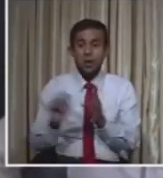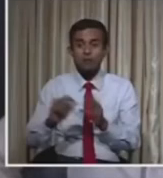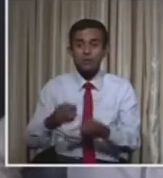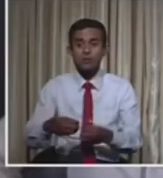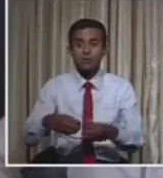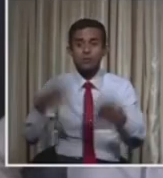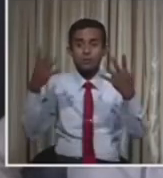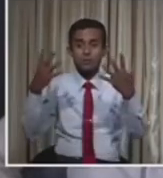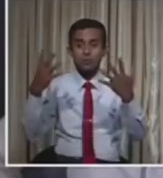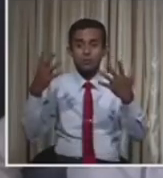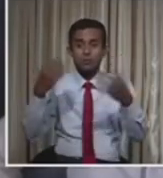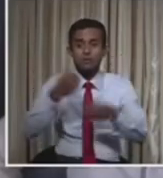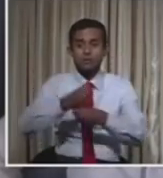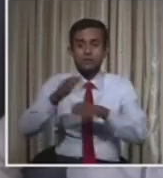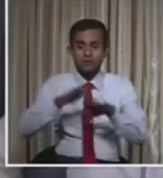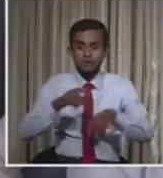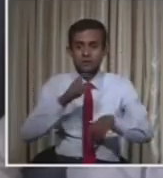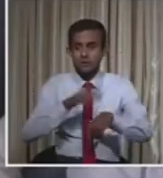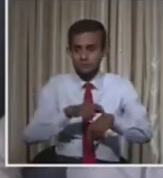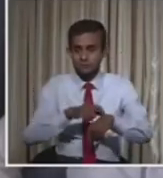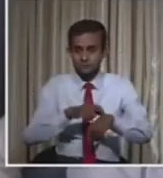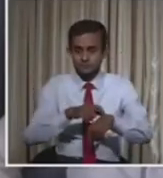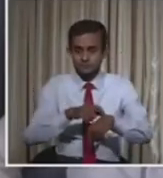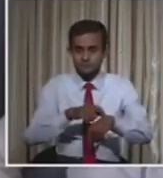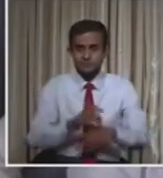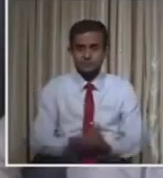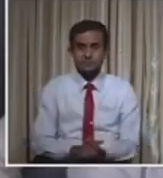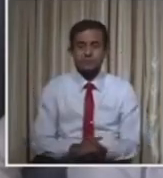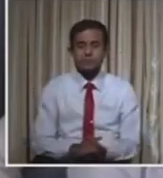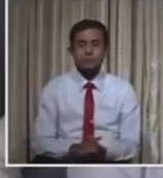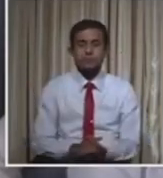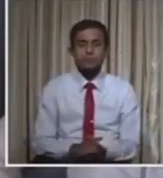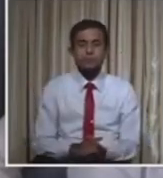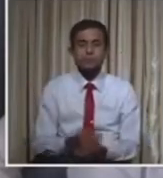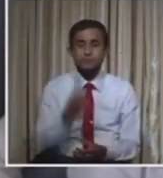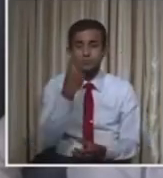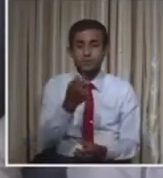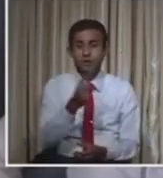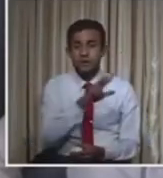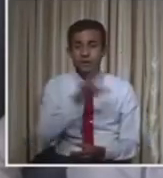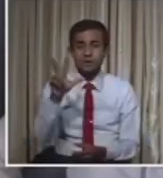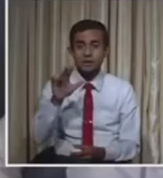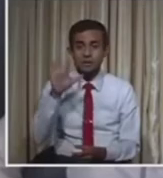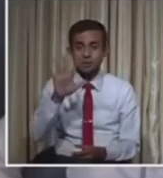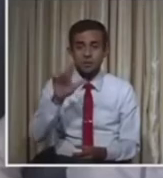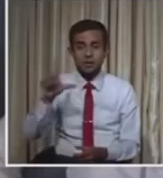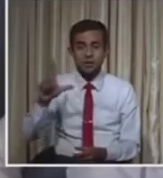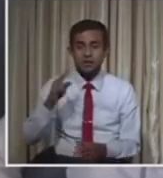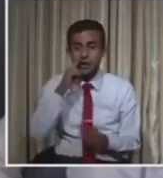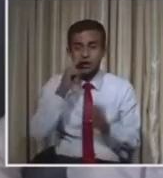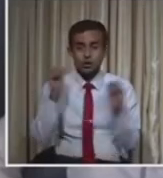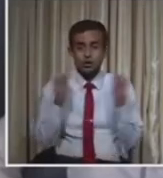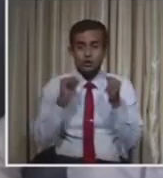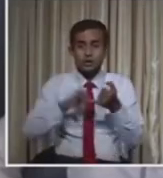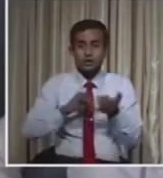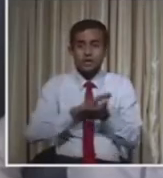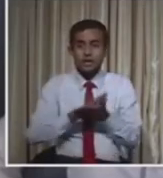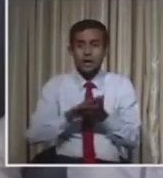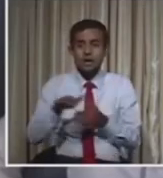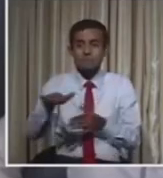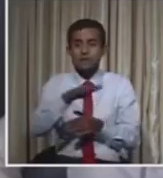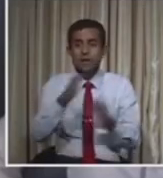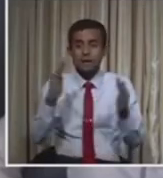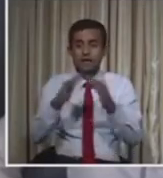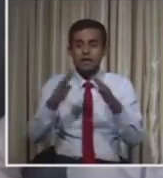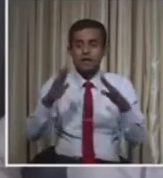ගහනවා යහපාලන ආණ්ඩුවේ කාලේ. ඊට පස්සේ 2018 5/7 නුවරඑළියේ සාන්තිපුර පිහිටි